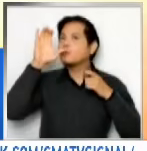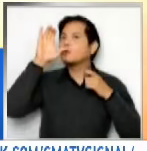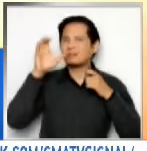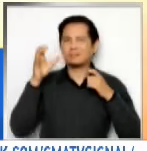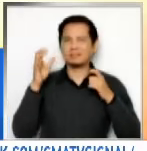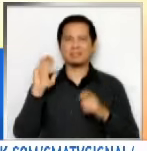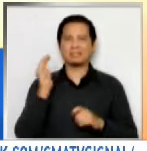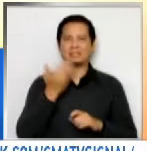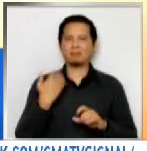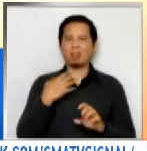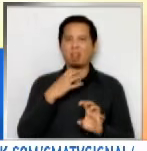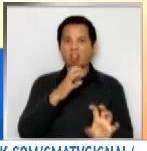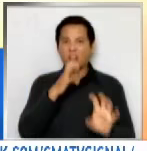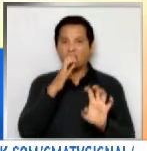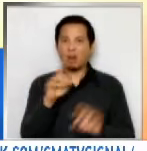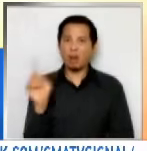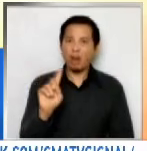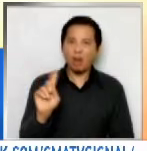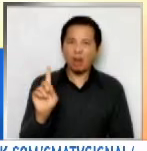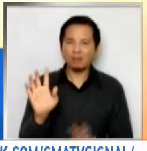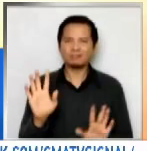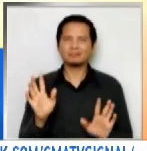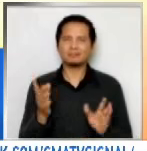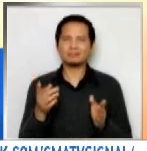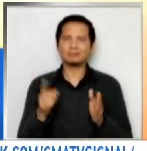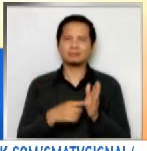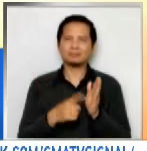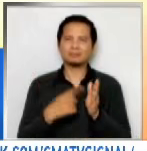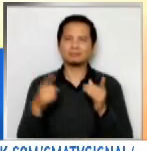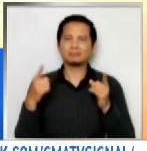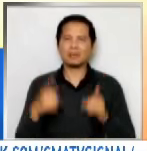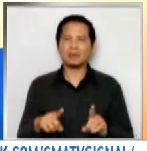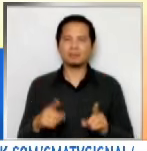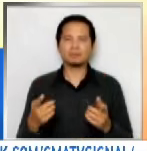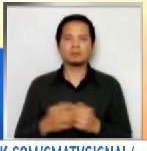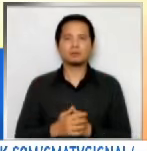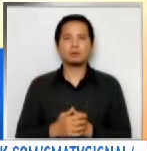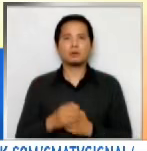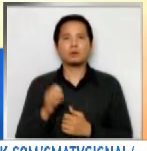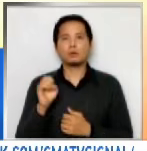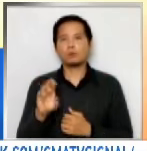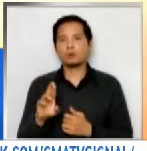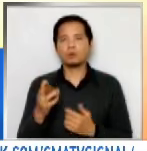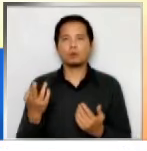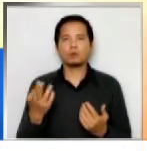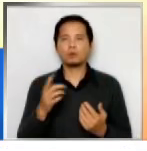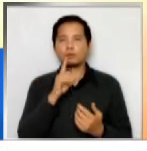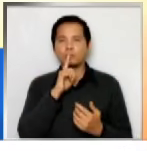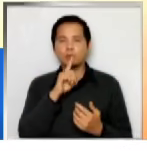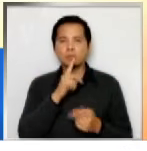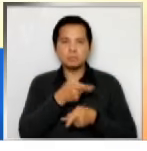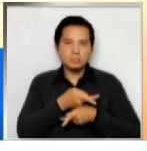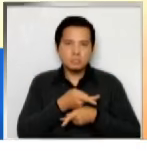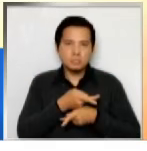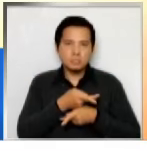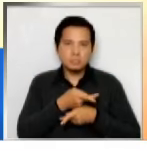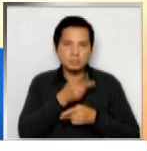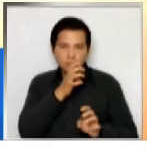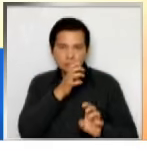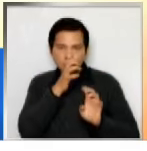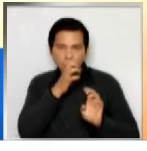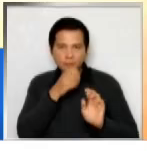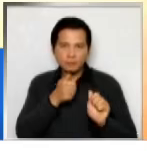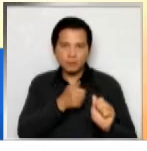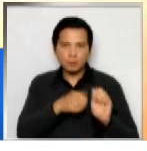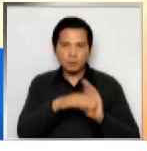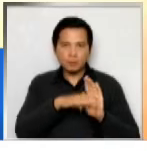Alam natin na kung minsan may nangyayaring ganyan. Kung minsan yung masyadong pagtutok sa napaka-strict letter ng batas na hindi